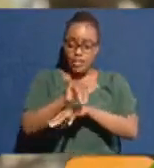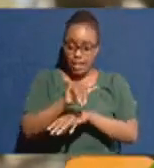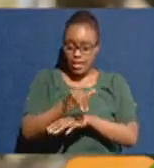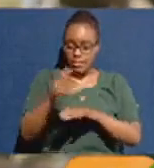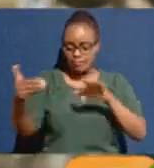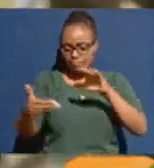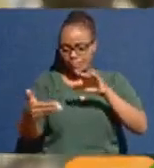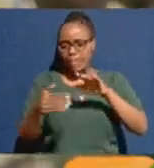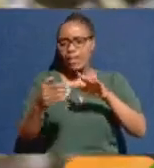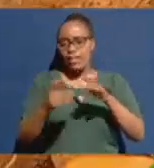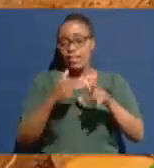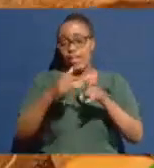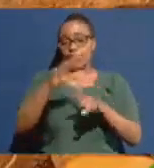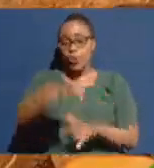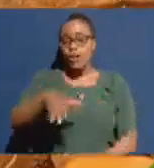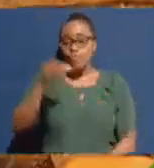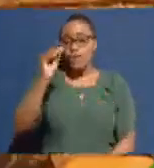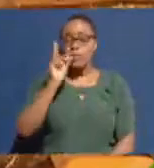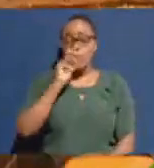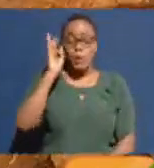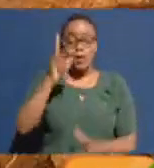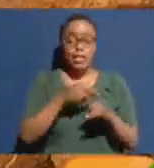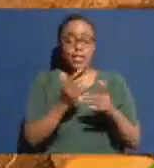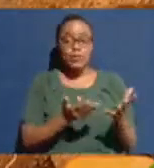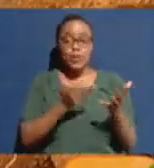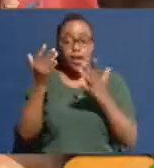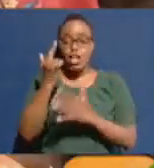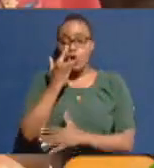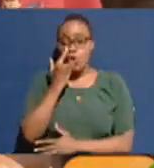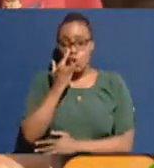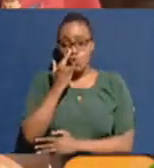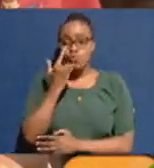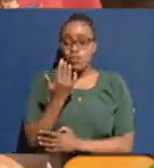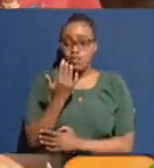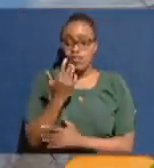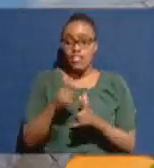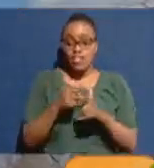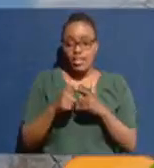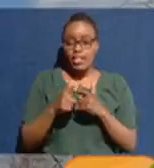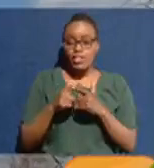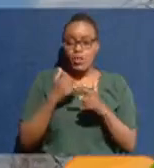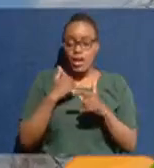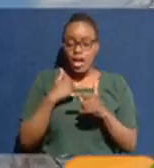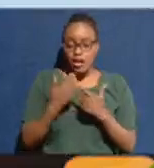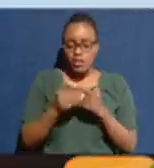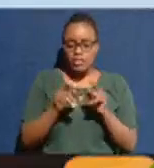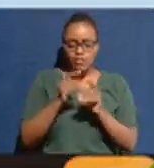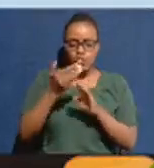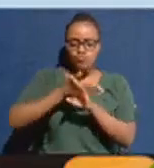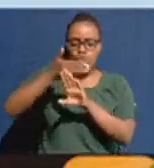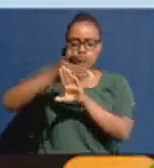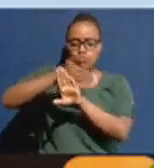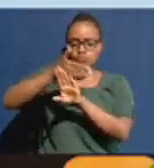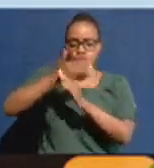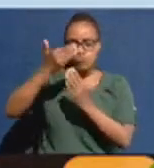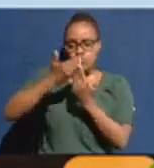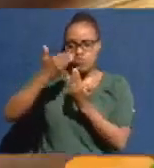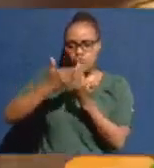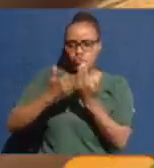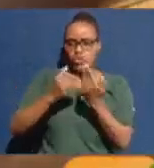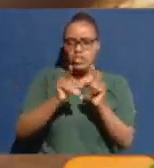chini, unakata. Unapeleka nyumbani na kuja kubambua hii makanda yake.